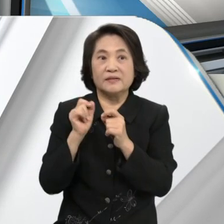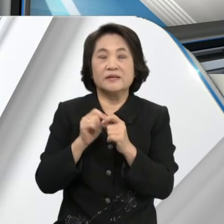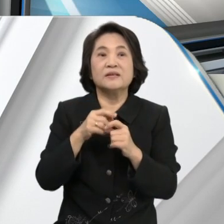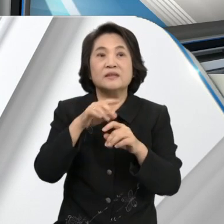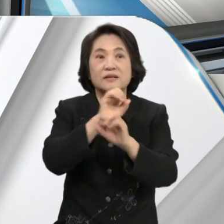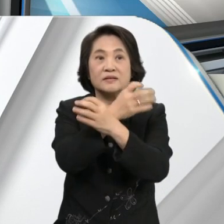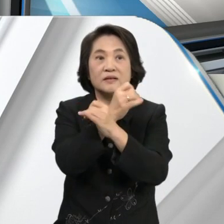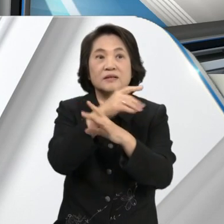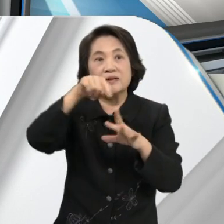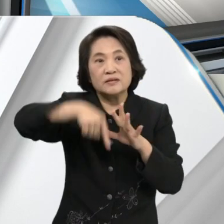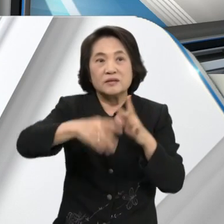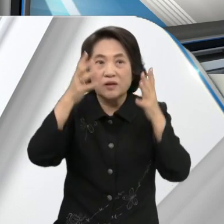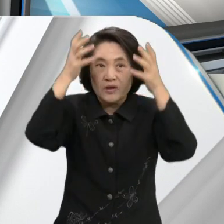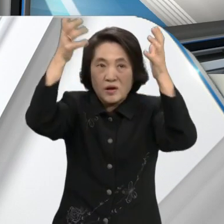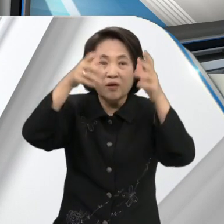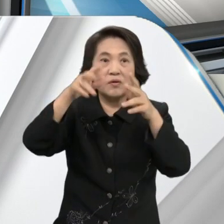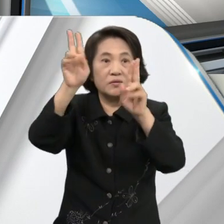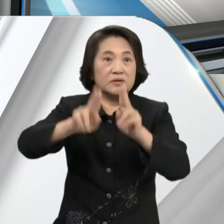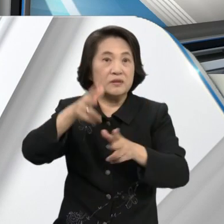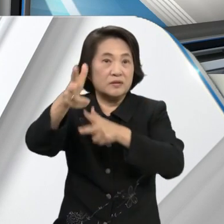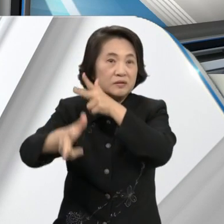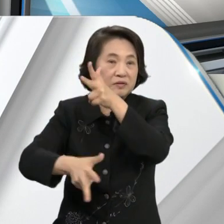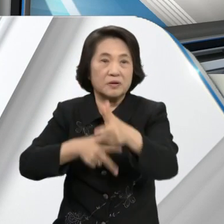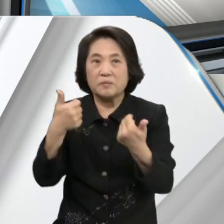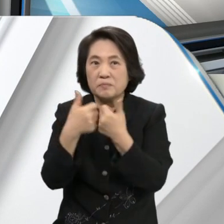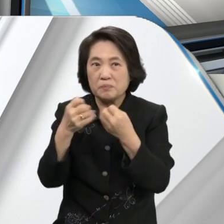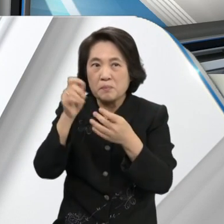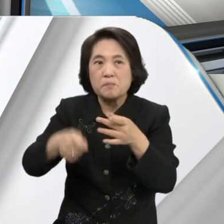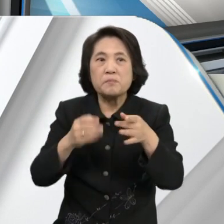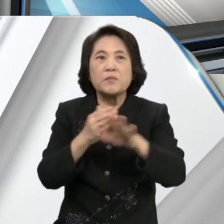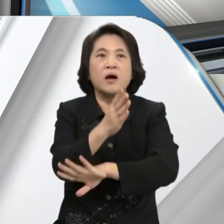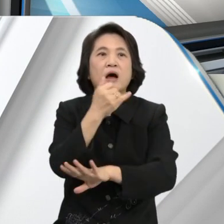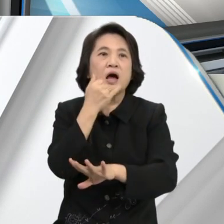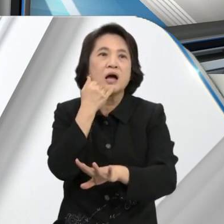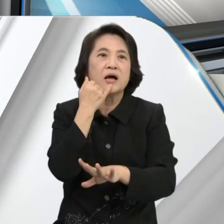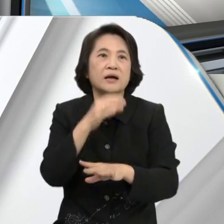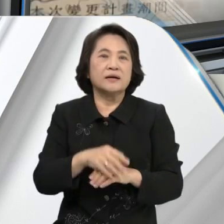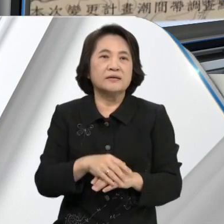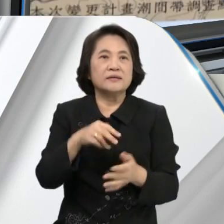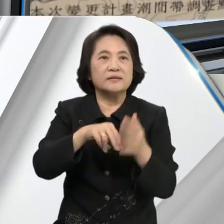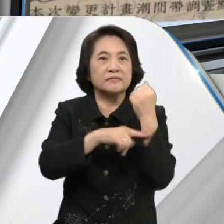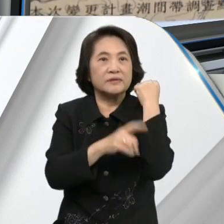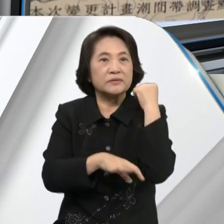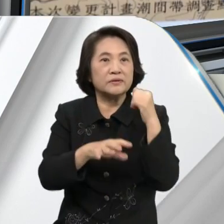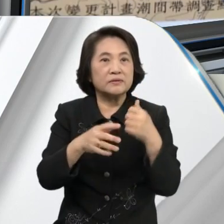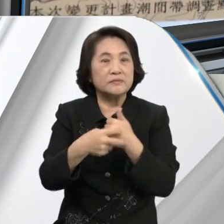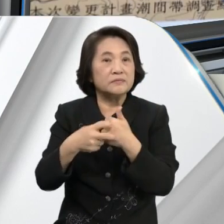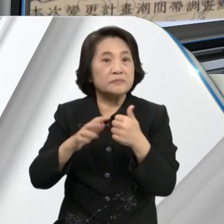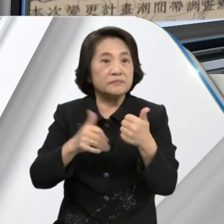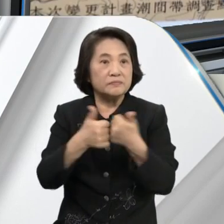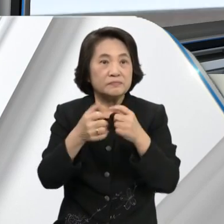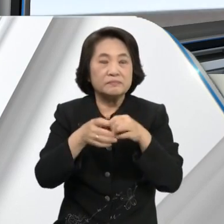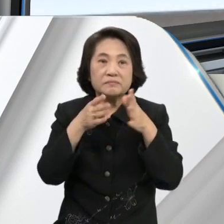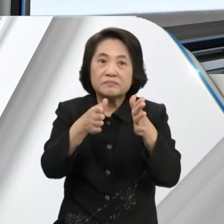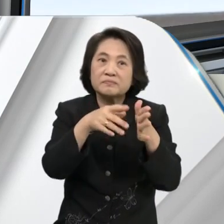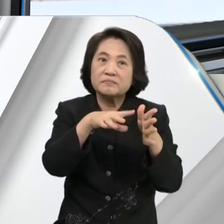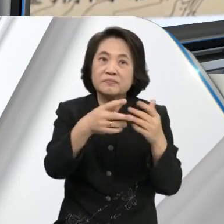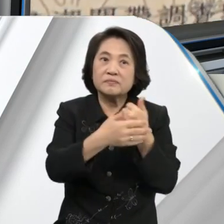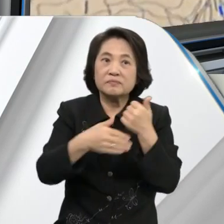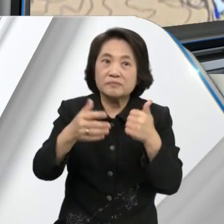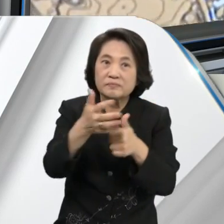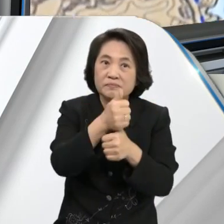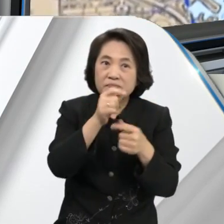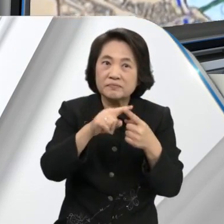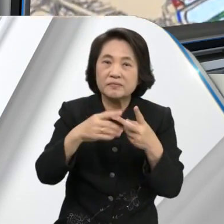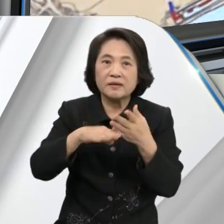蓄谋填充涉及干衣宽叉狗罐进一类凤跑，你犯上违宽违山违，根本就绕 Q 宽部署，为对两